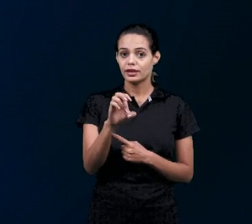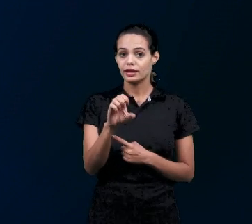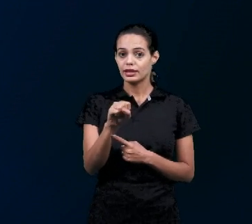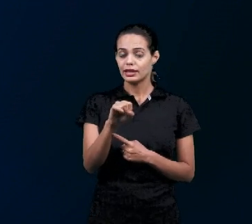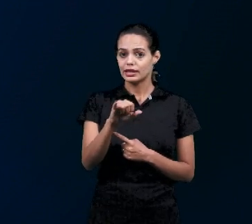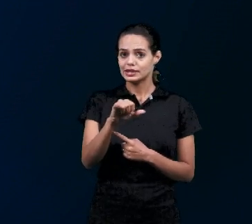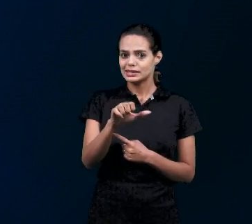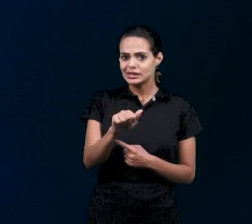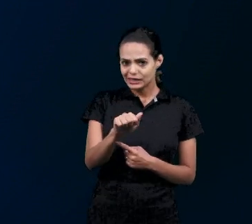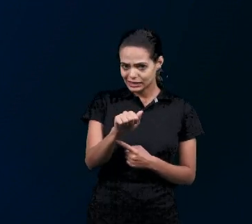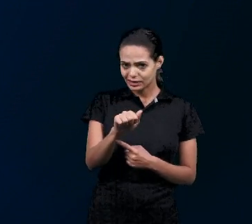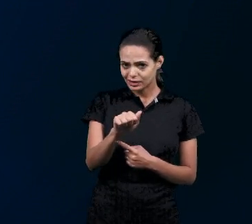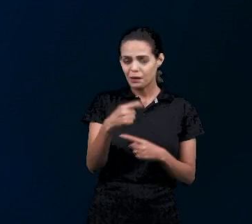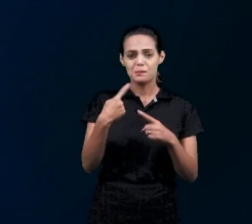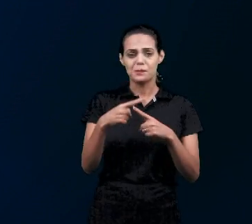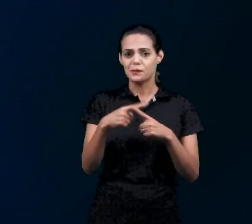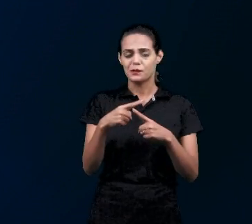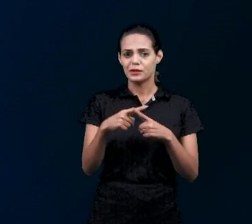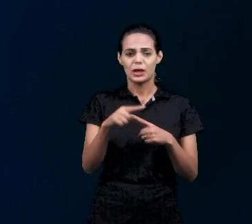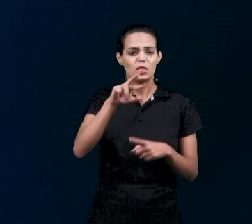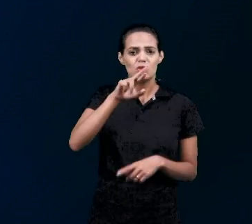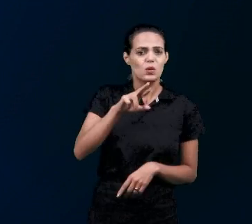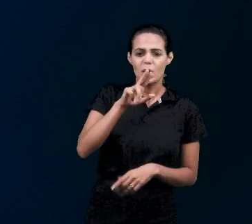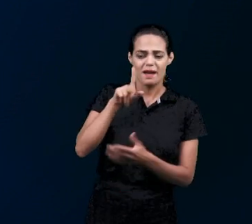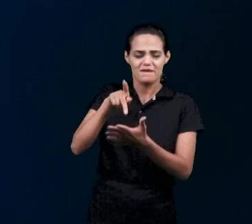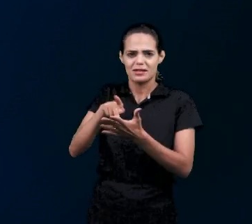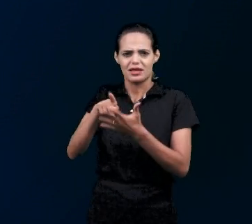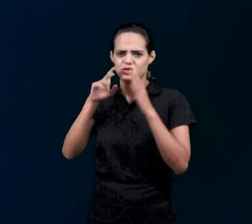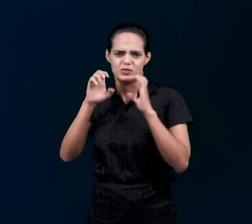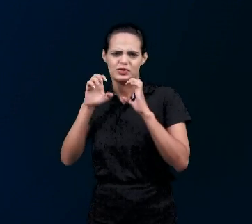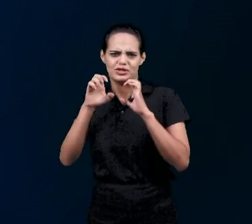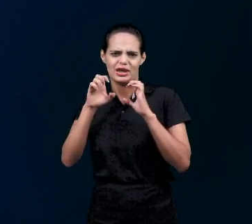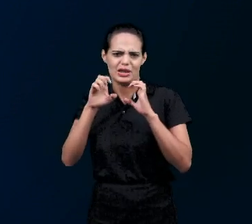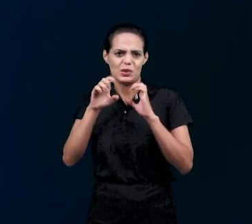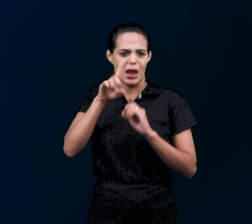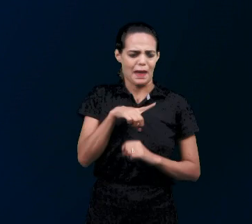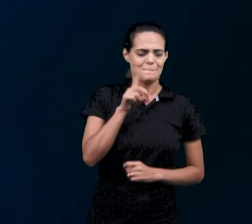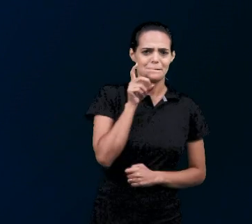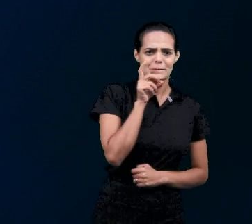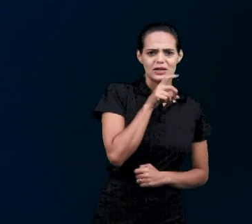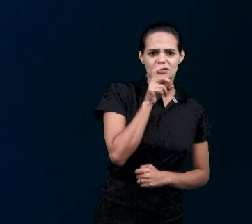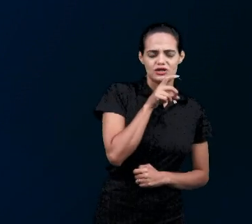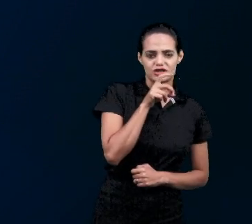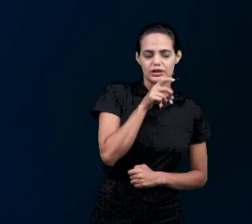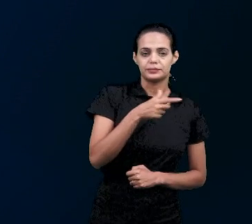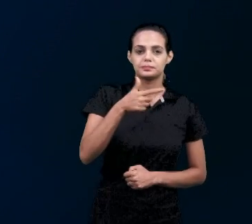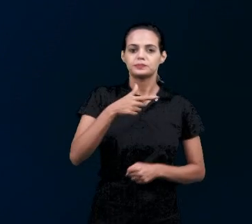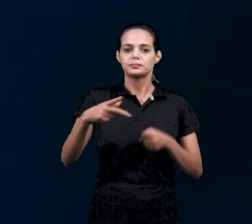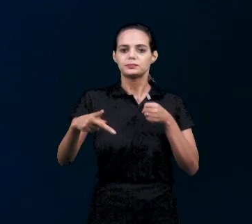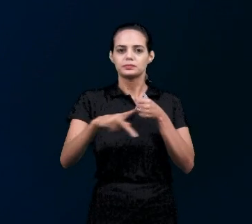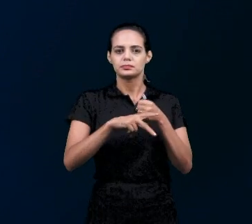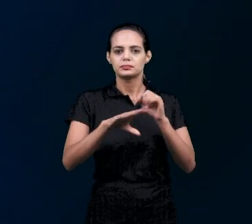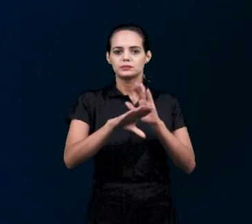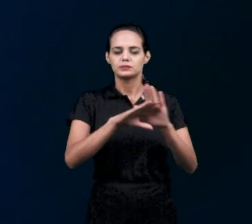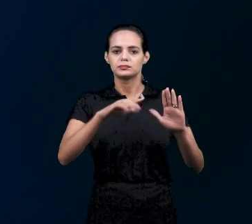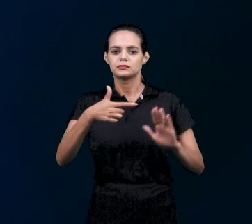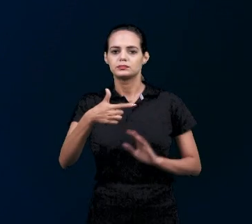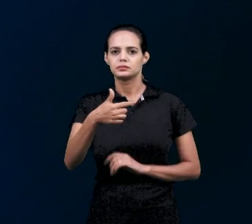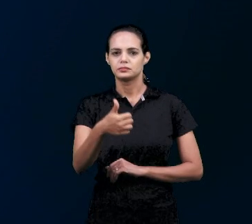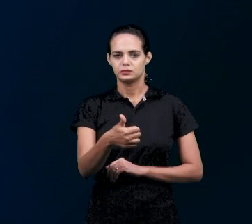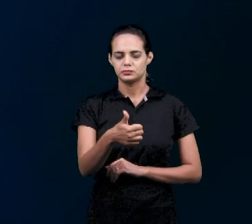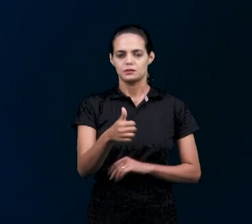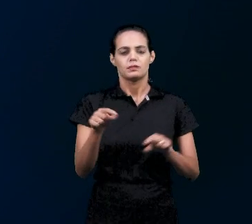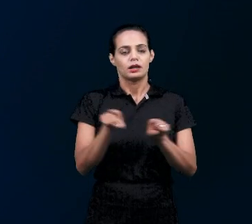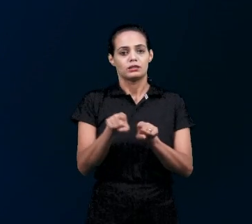sont pas selon les vérités de l'Évangile. Comme dit le texte en 2 Pierre 2:1, et aussi il y a eu